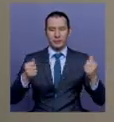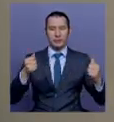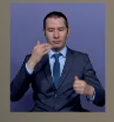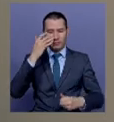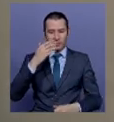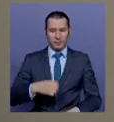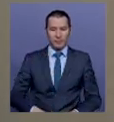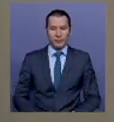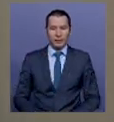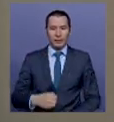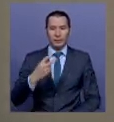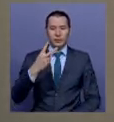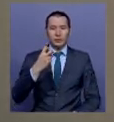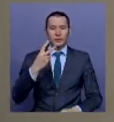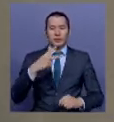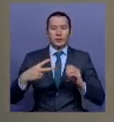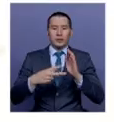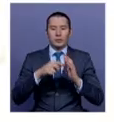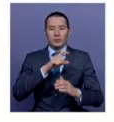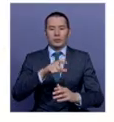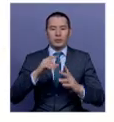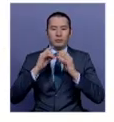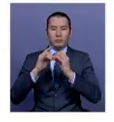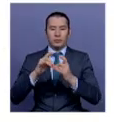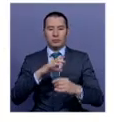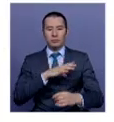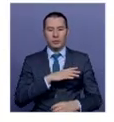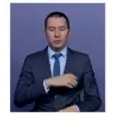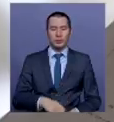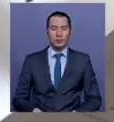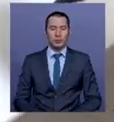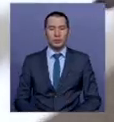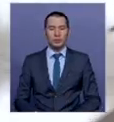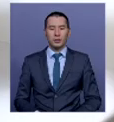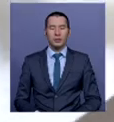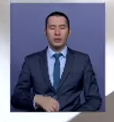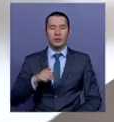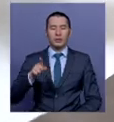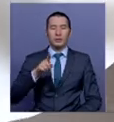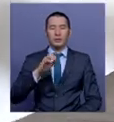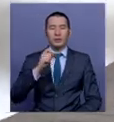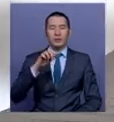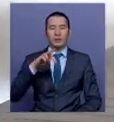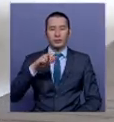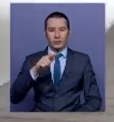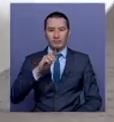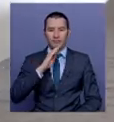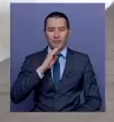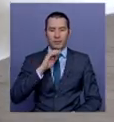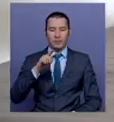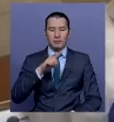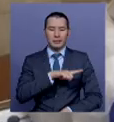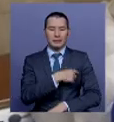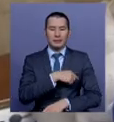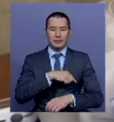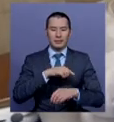саны 227 адамға жетті. Ал бұл балалар жұқпалы аурулар ауруханасында қызмет етіп жүрген дәрігер Айгүл Хамитқан қызы. Ол